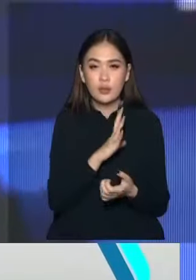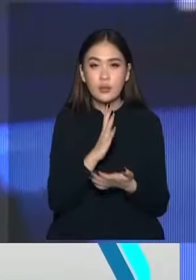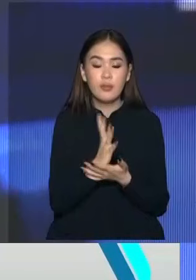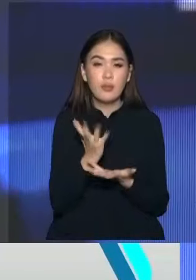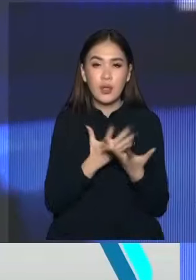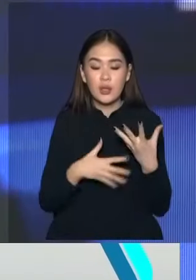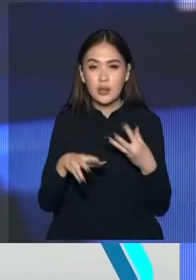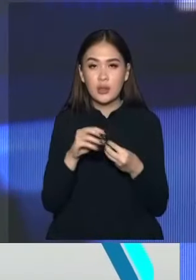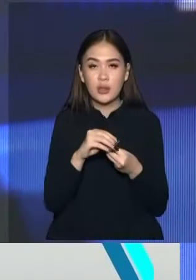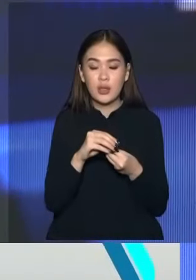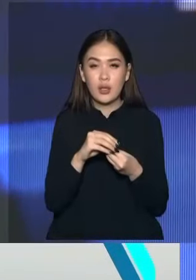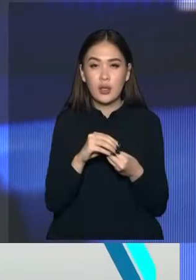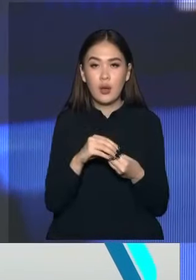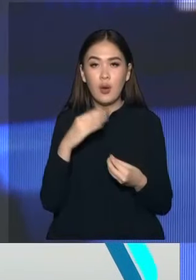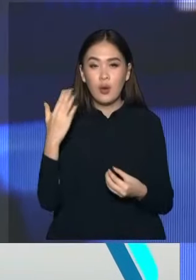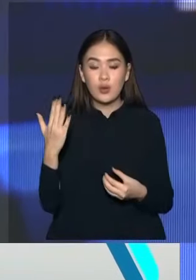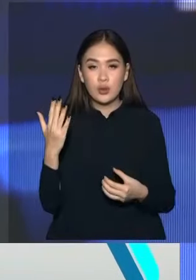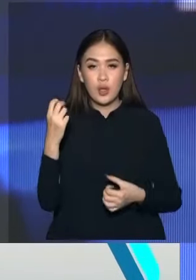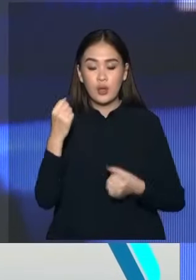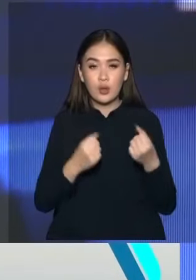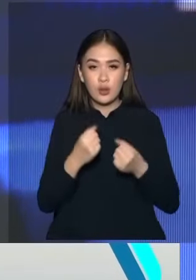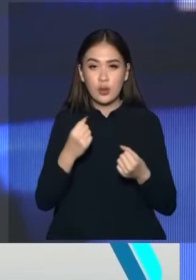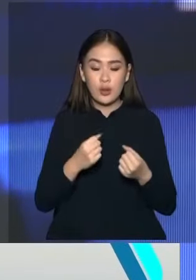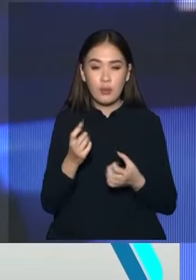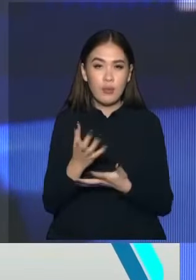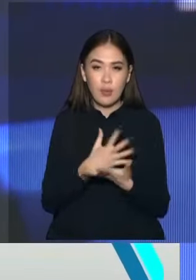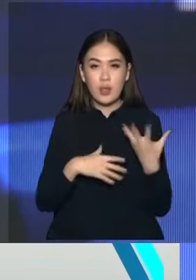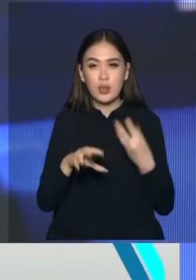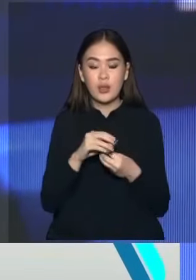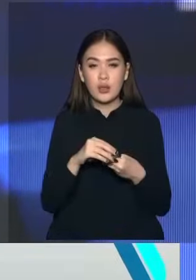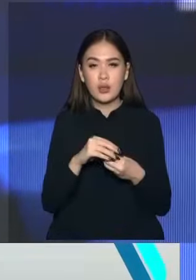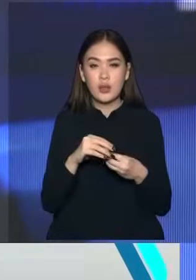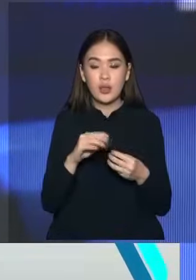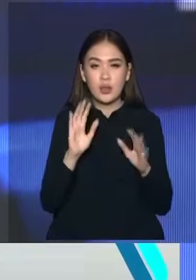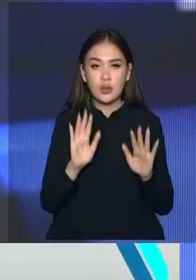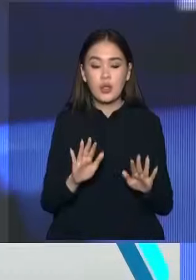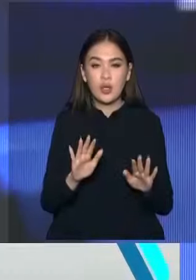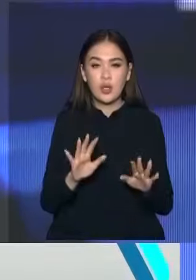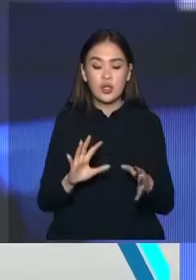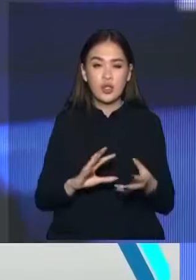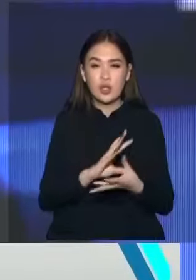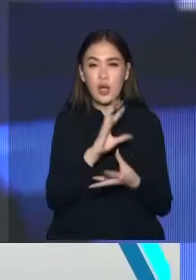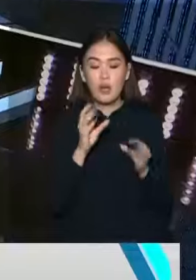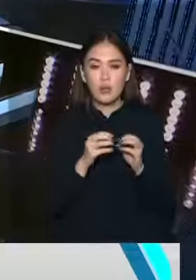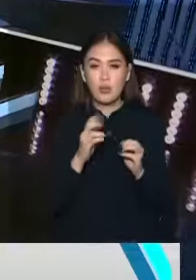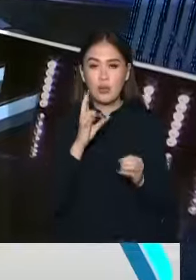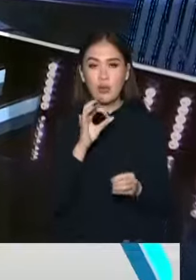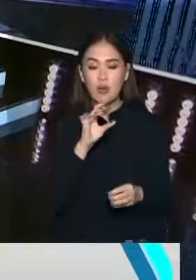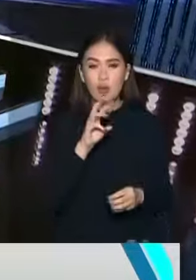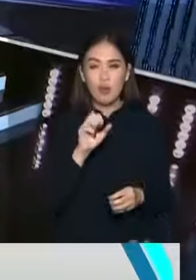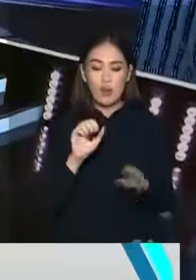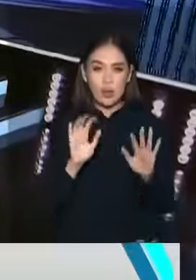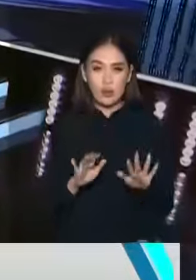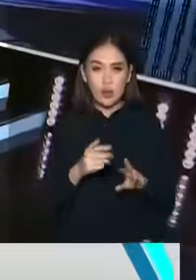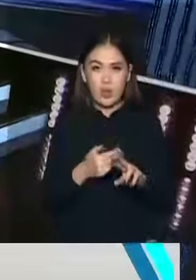не бұл жерде оң жақ рөлді көлік құралдарын барлығы не тек қана жалпы нормада сұраныс. Өйткені